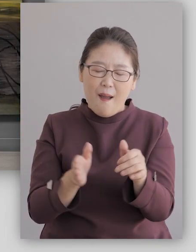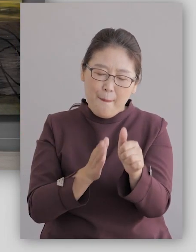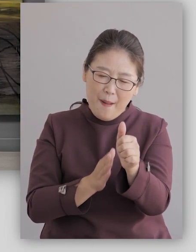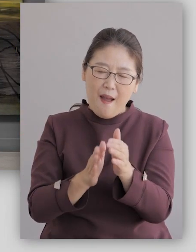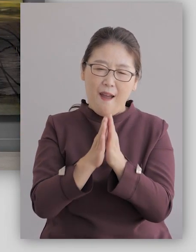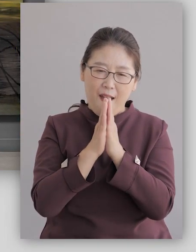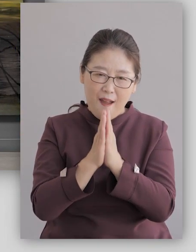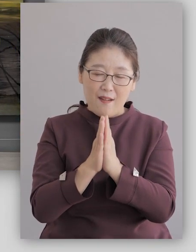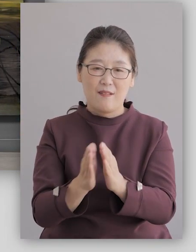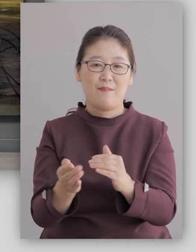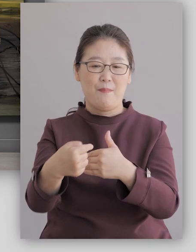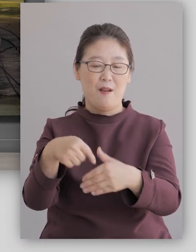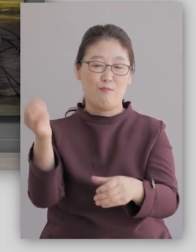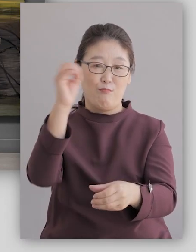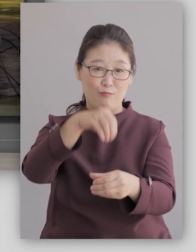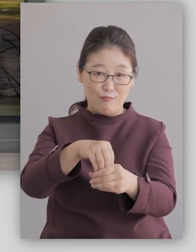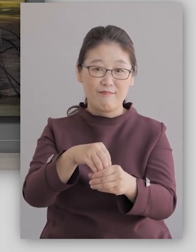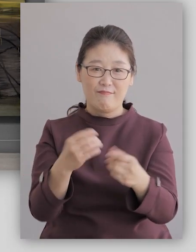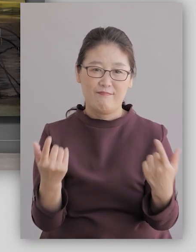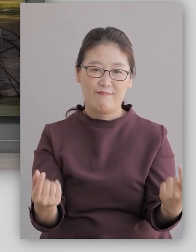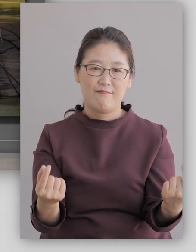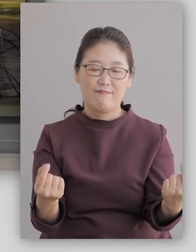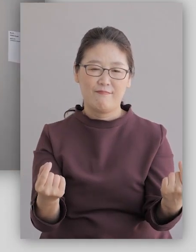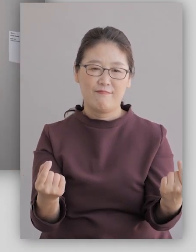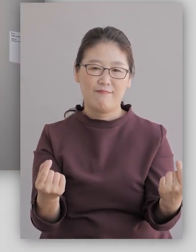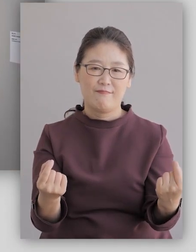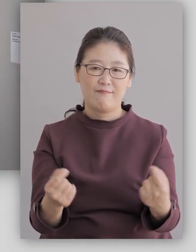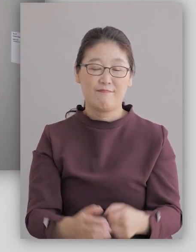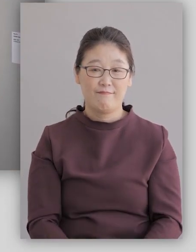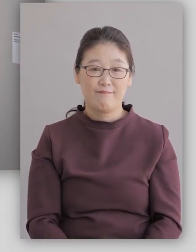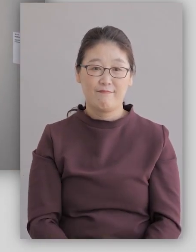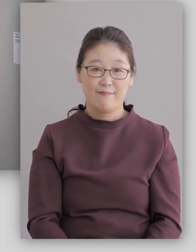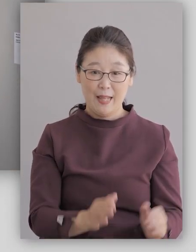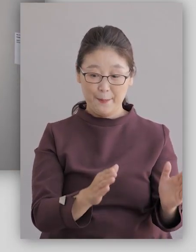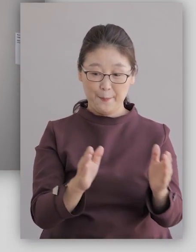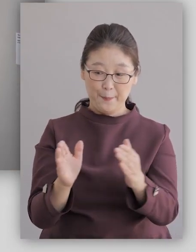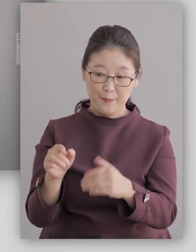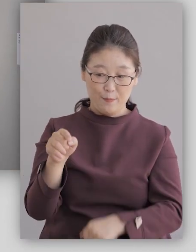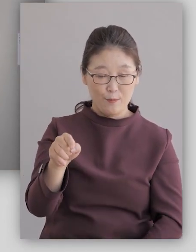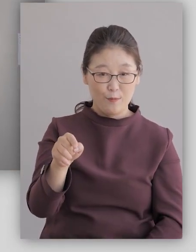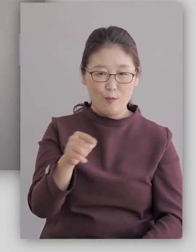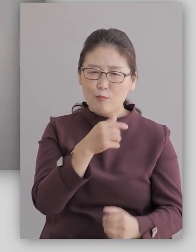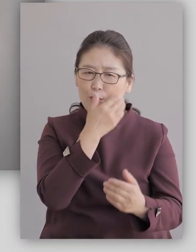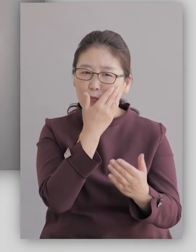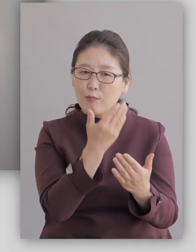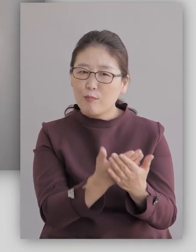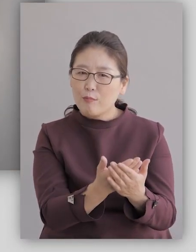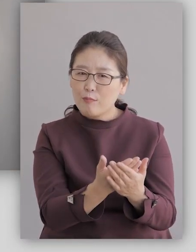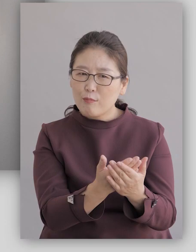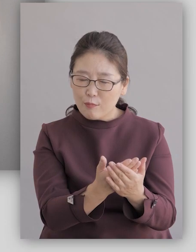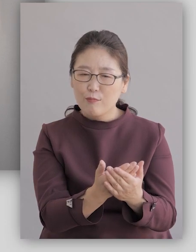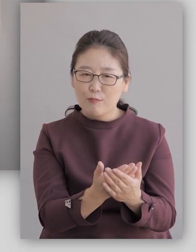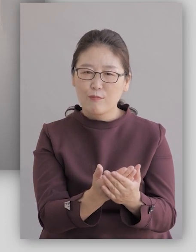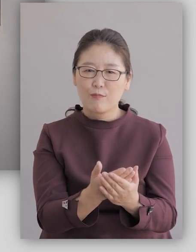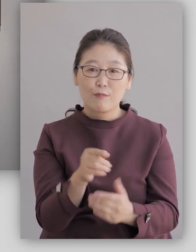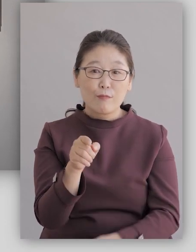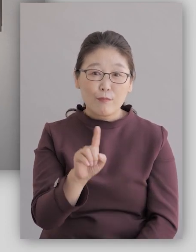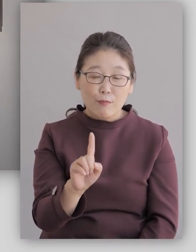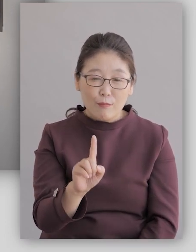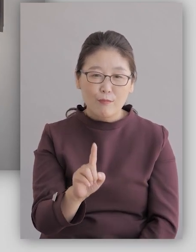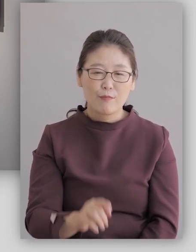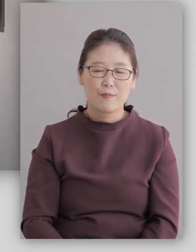담은 것으로 저희는 또 파악해 볼 수가 있겠죠. 이 섹션에서 굉장히 중요한 작품이기도 한데요.